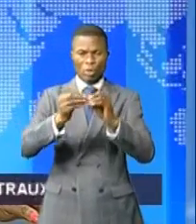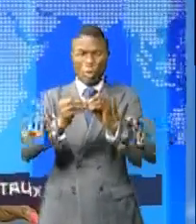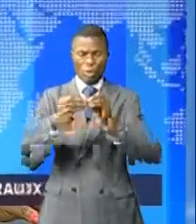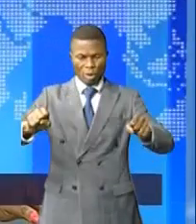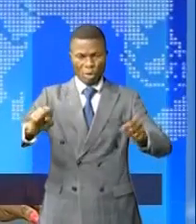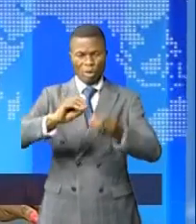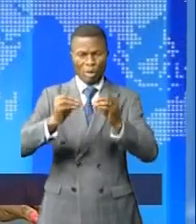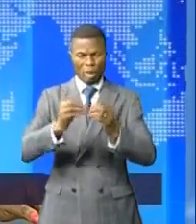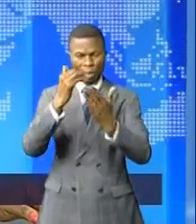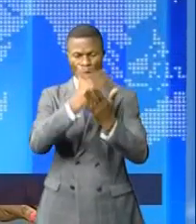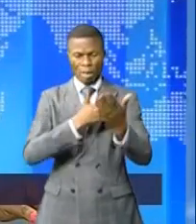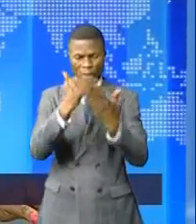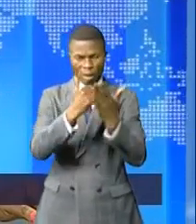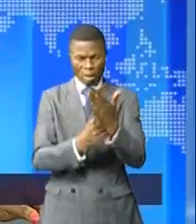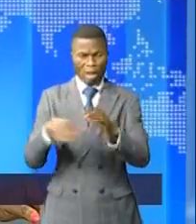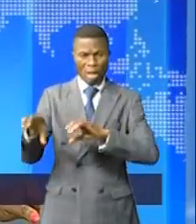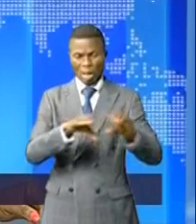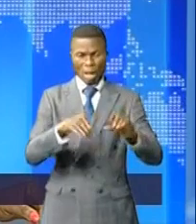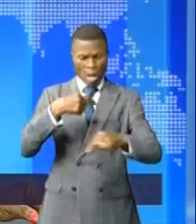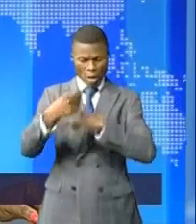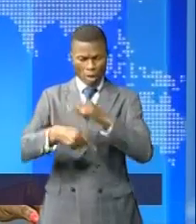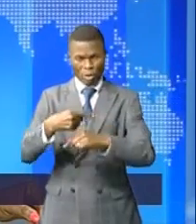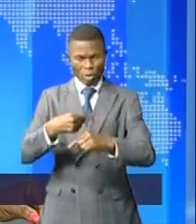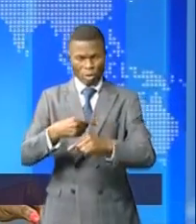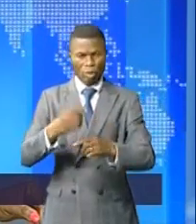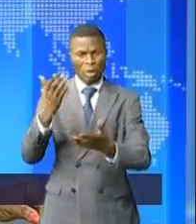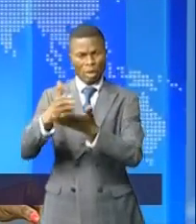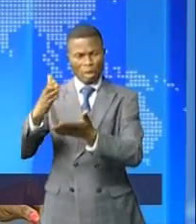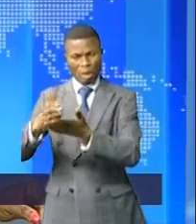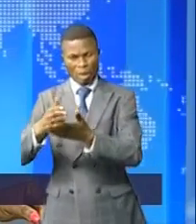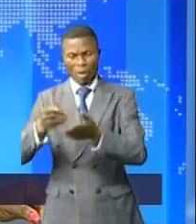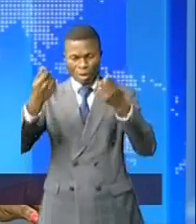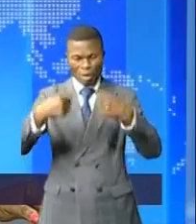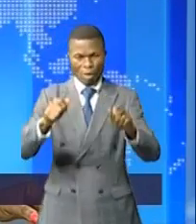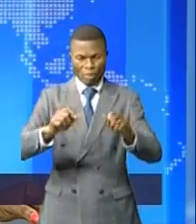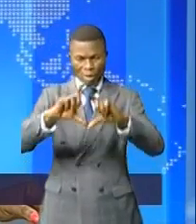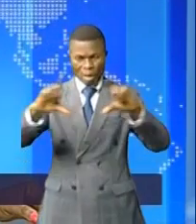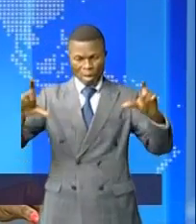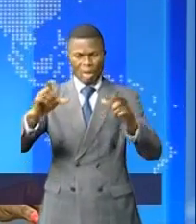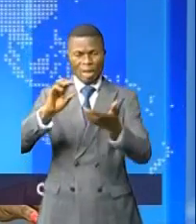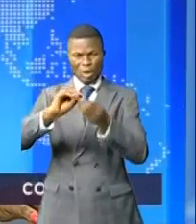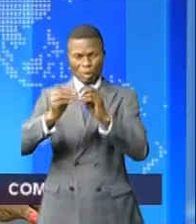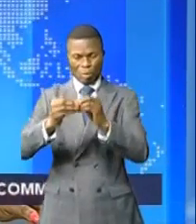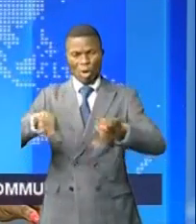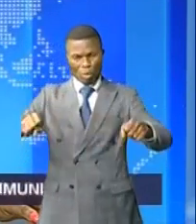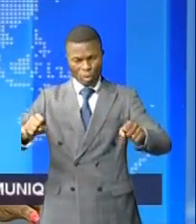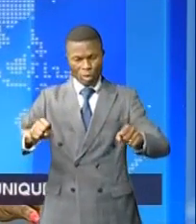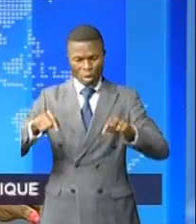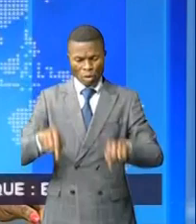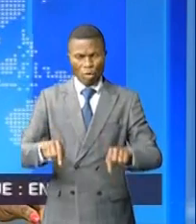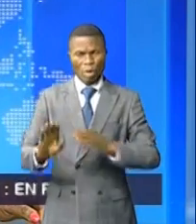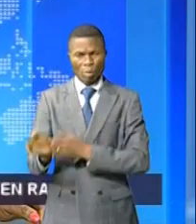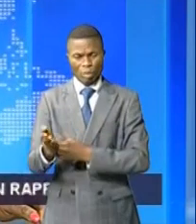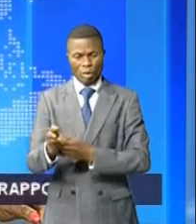numéro d'identification. La cérémonie de lancement de l'opération de vente de ces plaques d'immatriculation a eu lieu ce matin